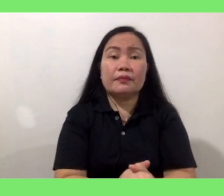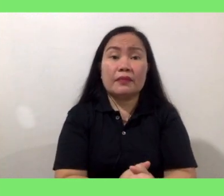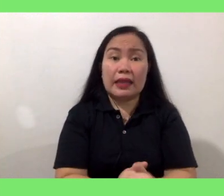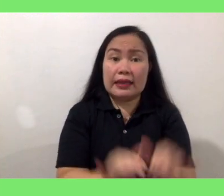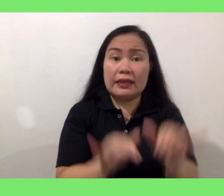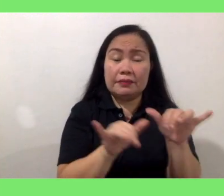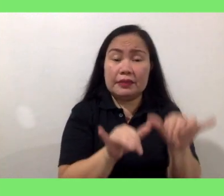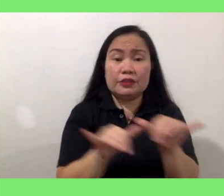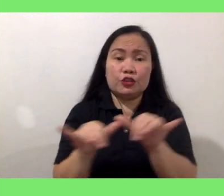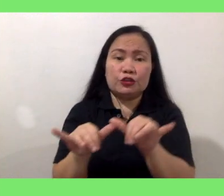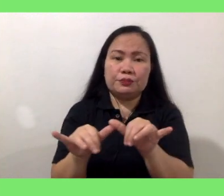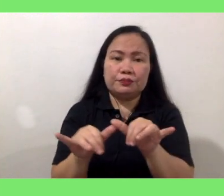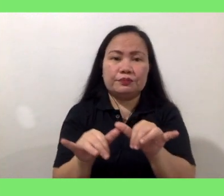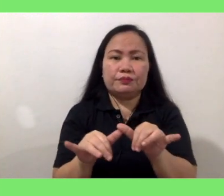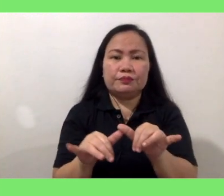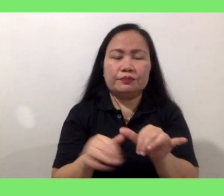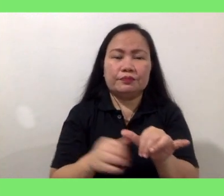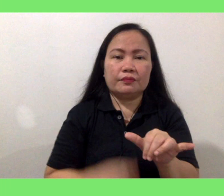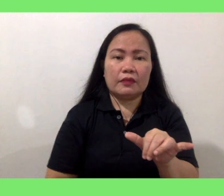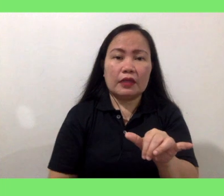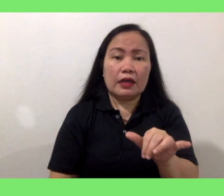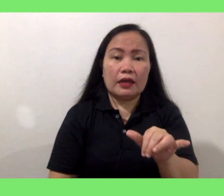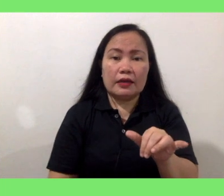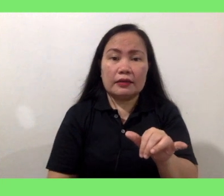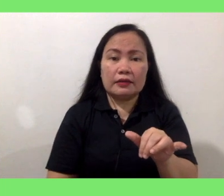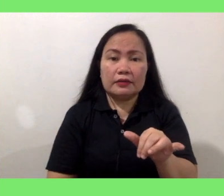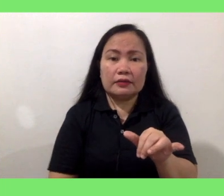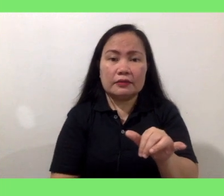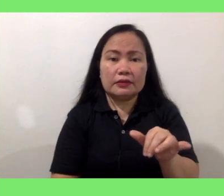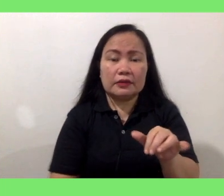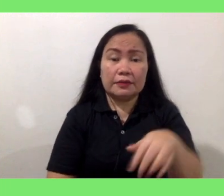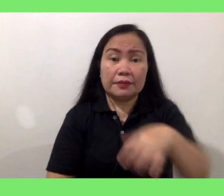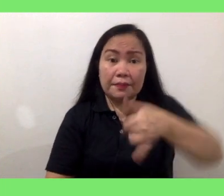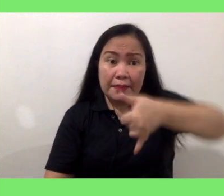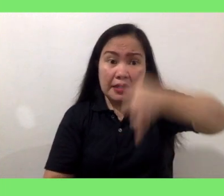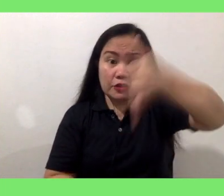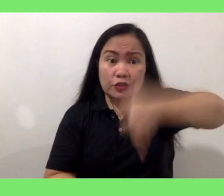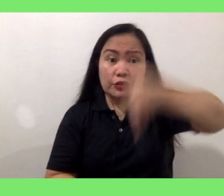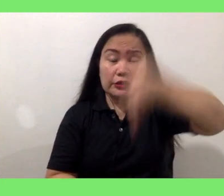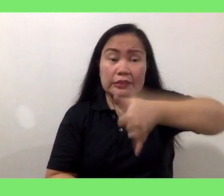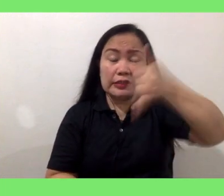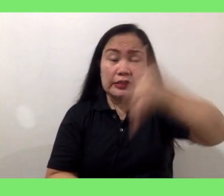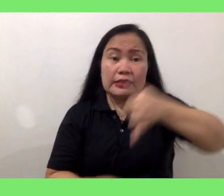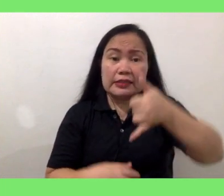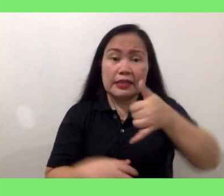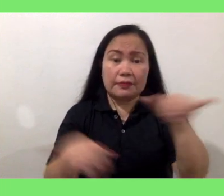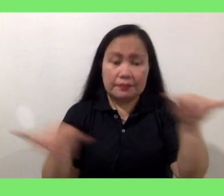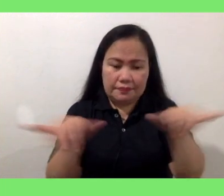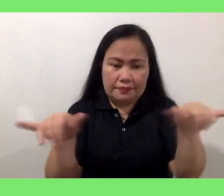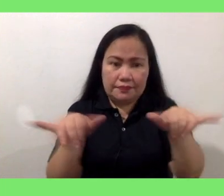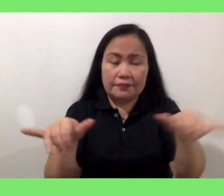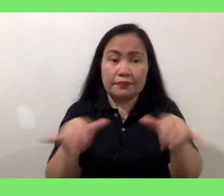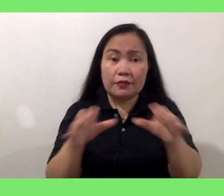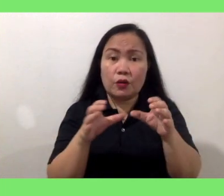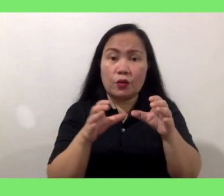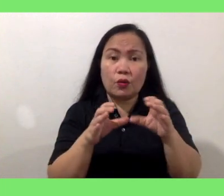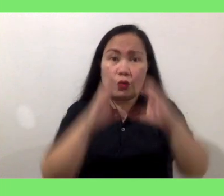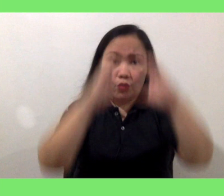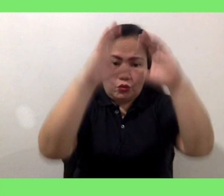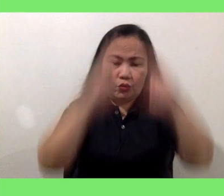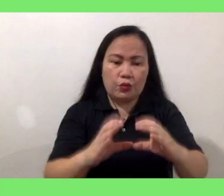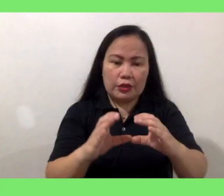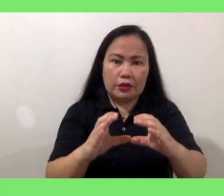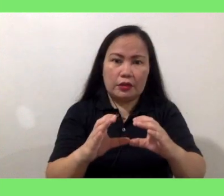that means that the measures, ibig sabihin, ang measure po nito ay kapareho nito. So, ito at